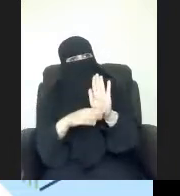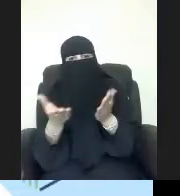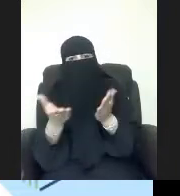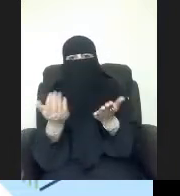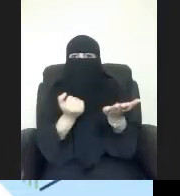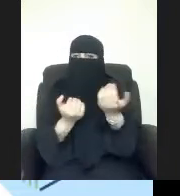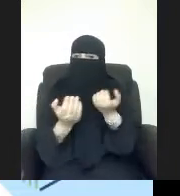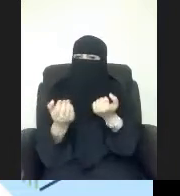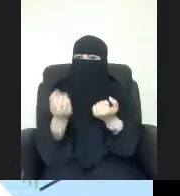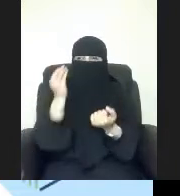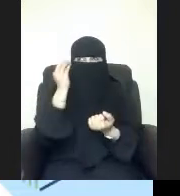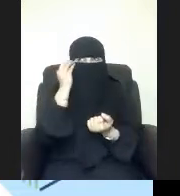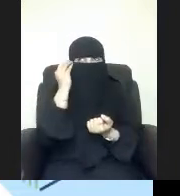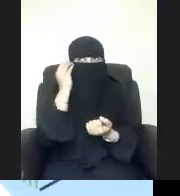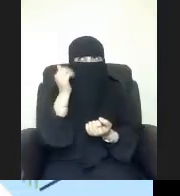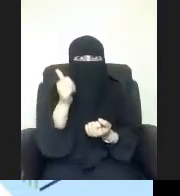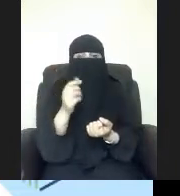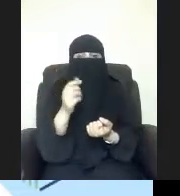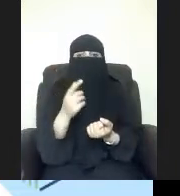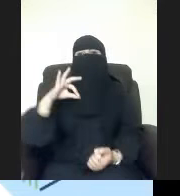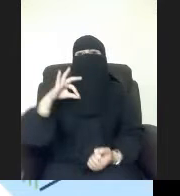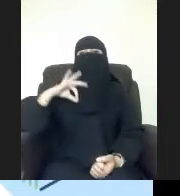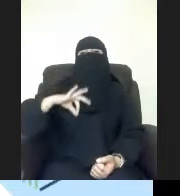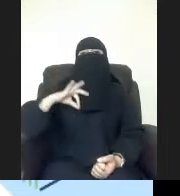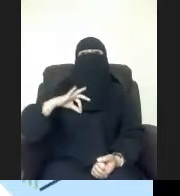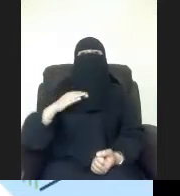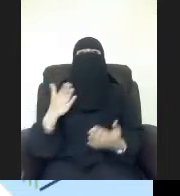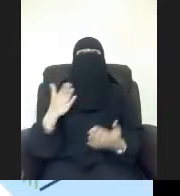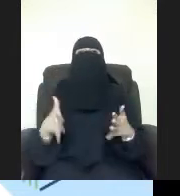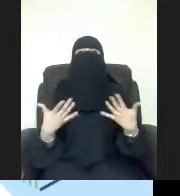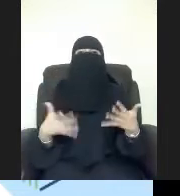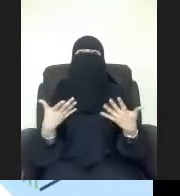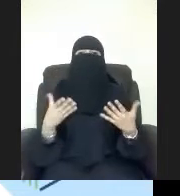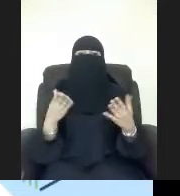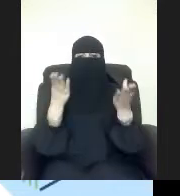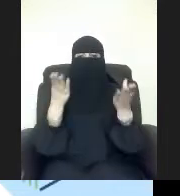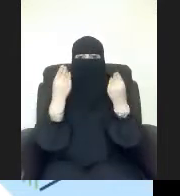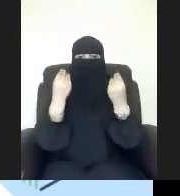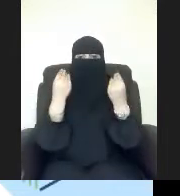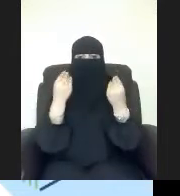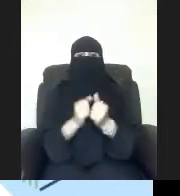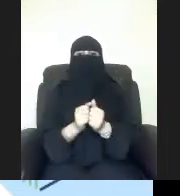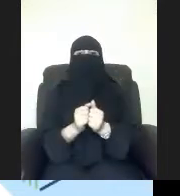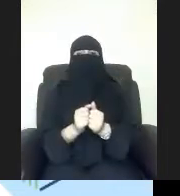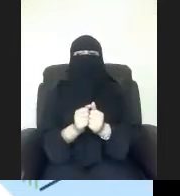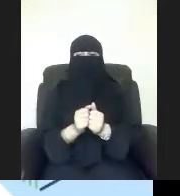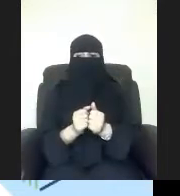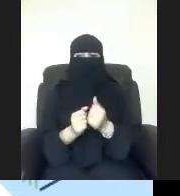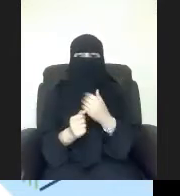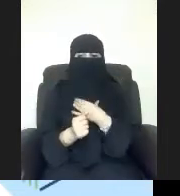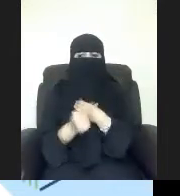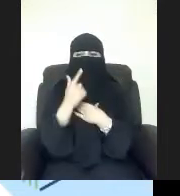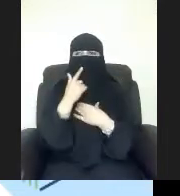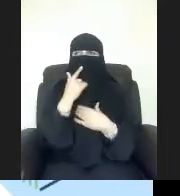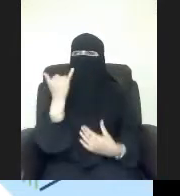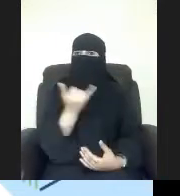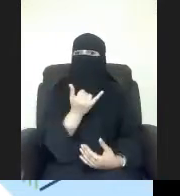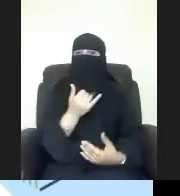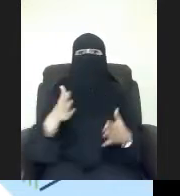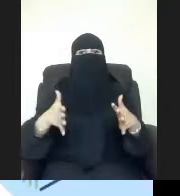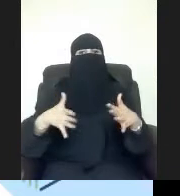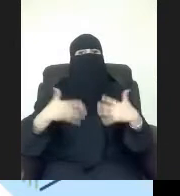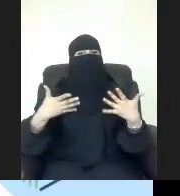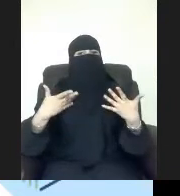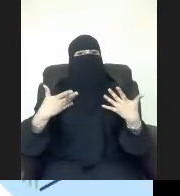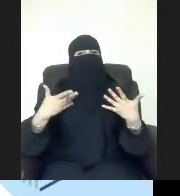الأجهزة الذكية. الاستفادة من الألعاب التعليمية وتطبيقها التي تساعد الطلاب على التعلم أثناء اللعب. تبني نموذج